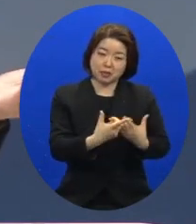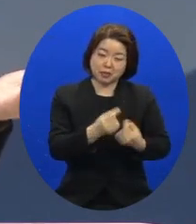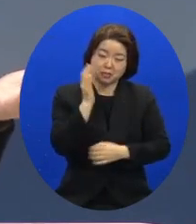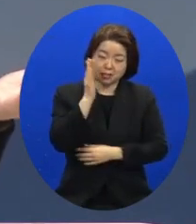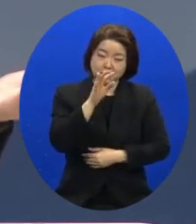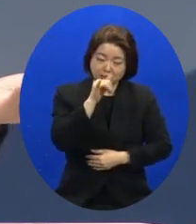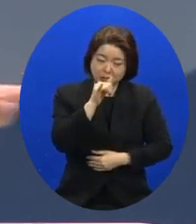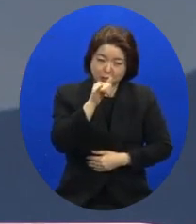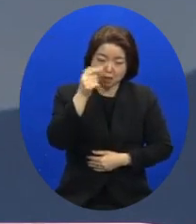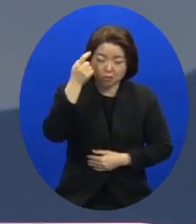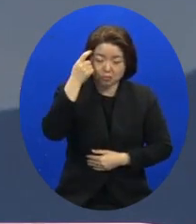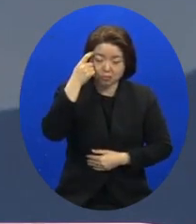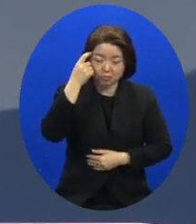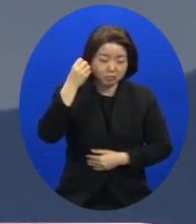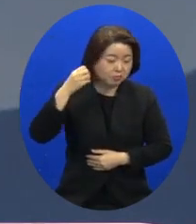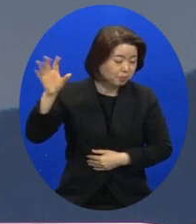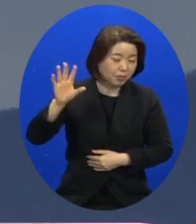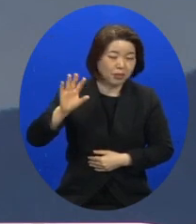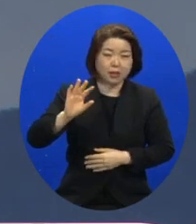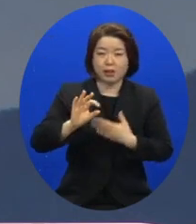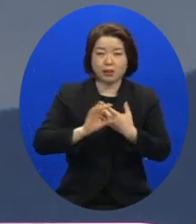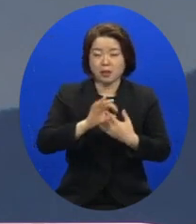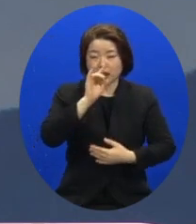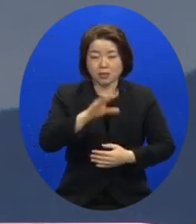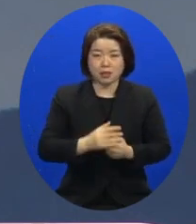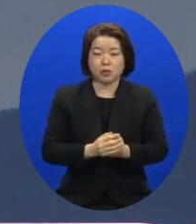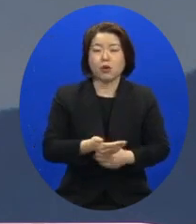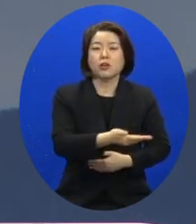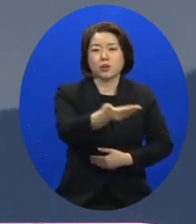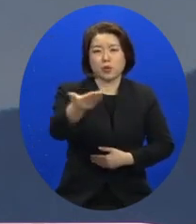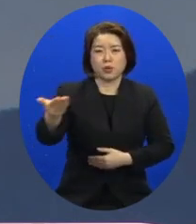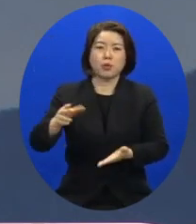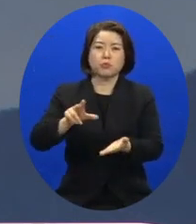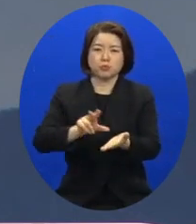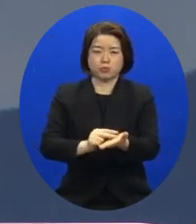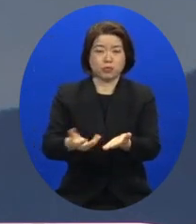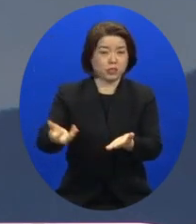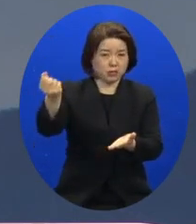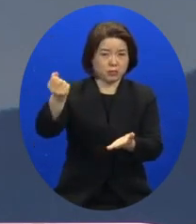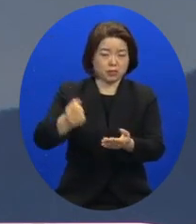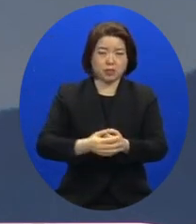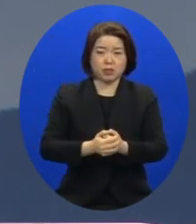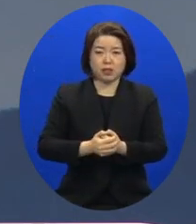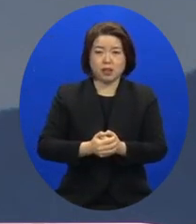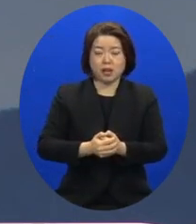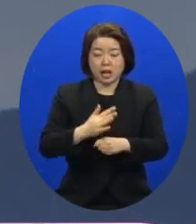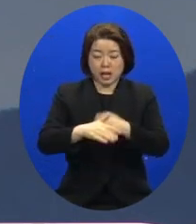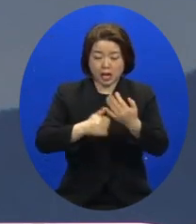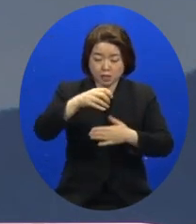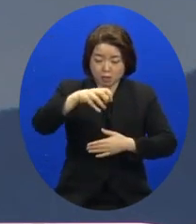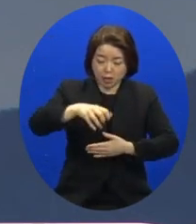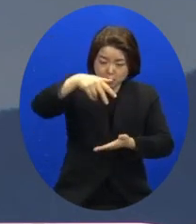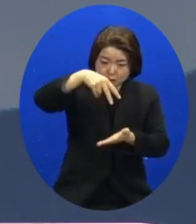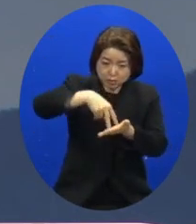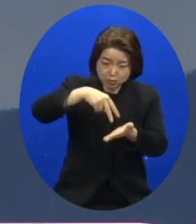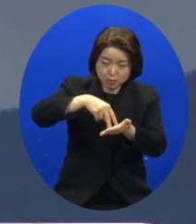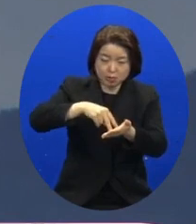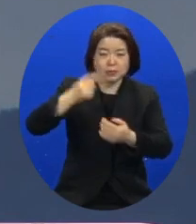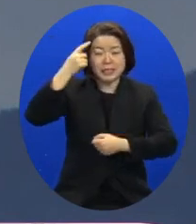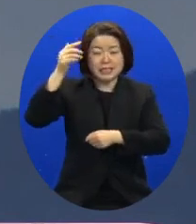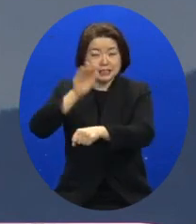됩니다. 여러분의 문제예요. 이제 주님 앞에 서게 되면 슬기로운 다섯 처녀가 될